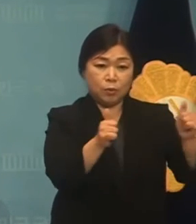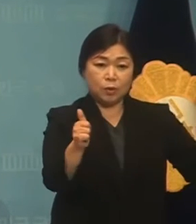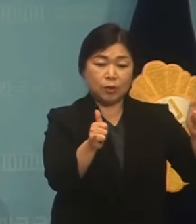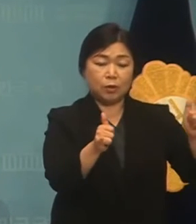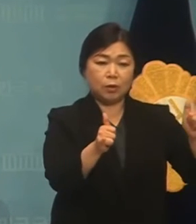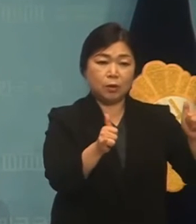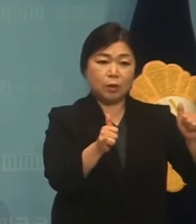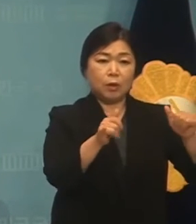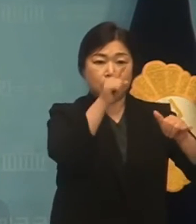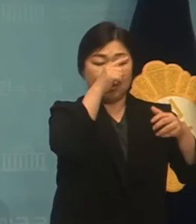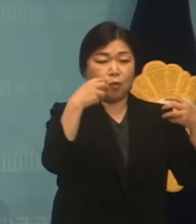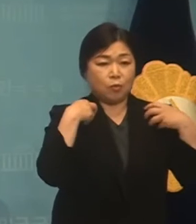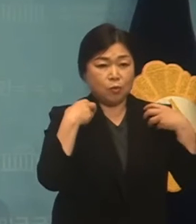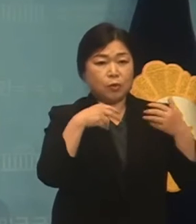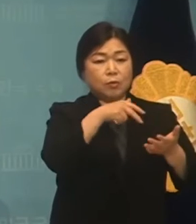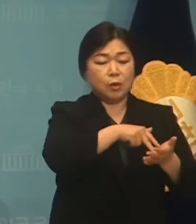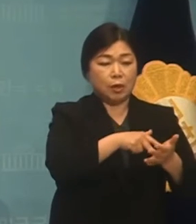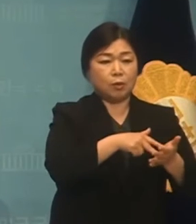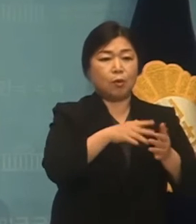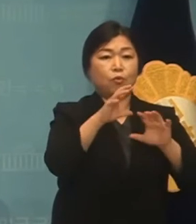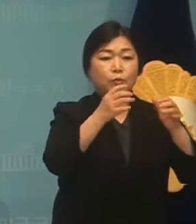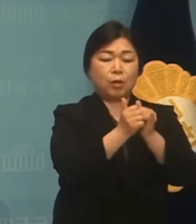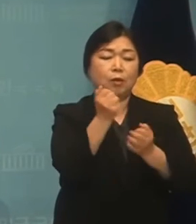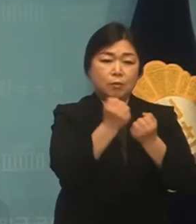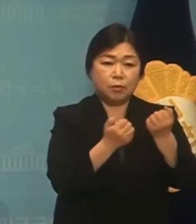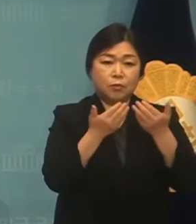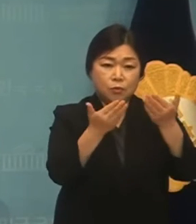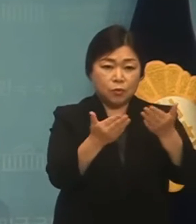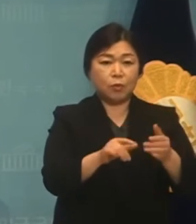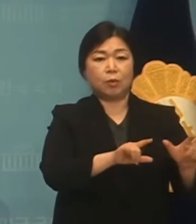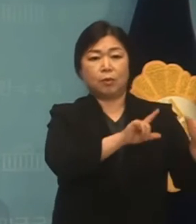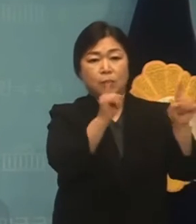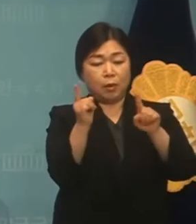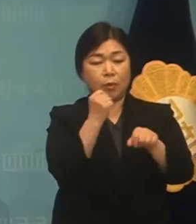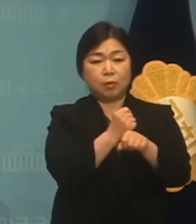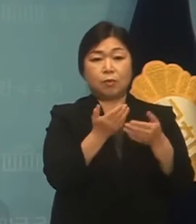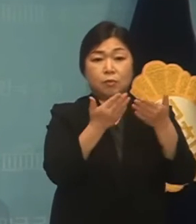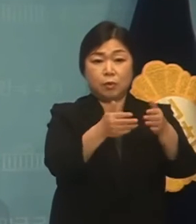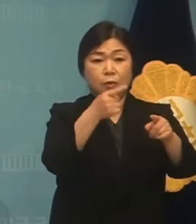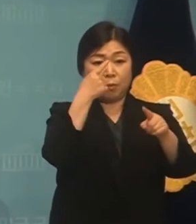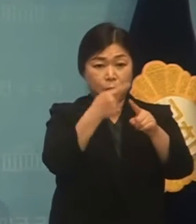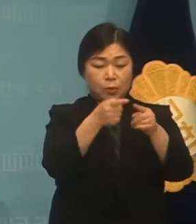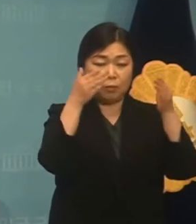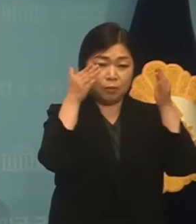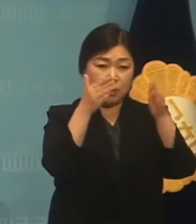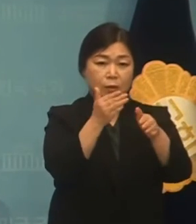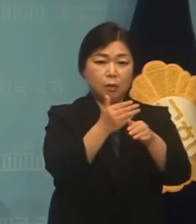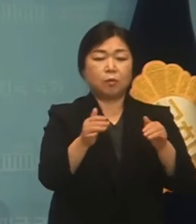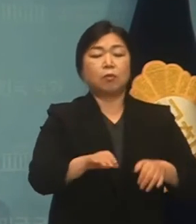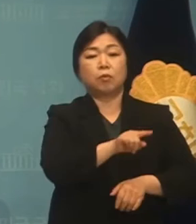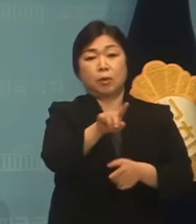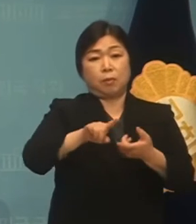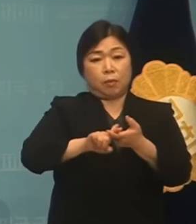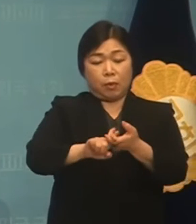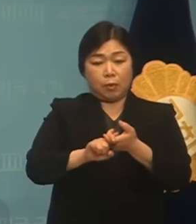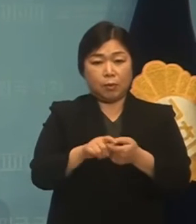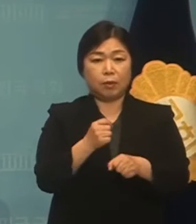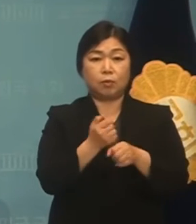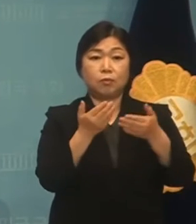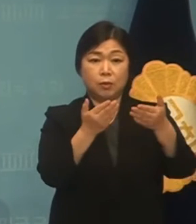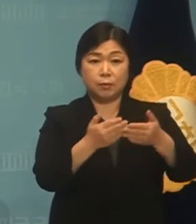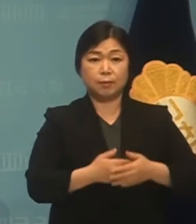효과적으로 국민께 설명드리고 민생 경제 피해를 회복하는 것에 초점을 맞춰 여론을 우리 편으로